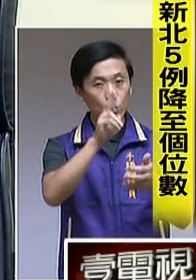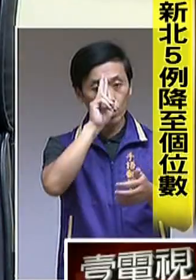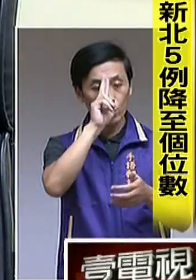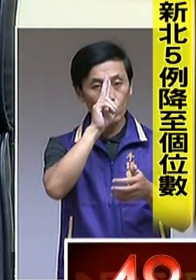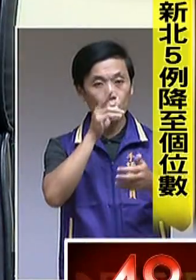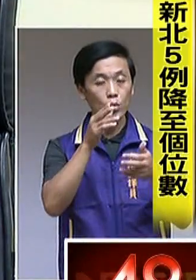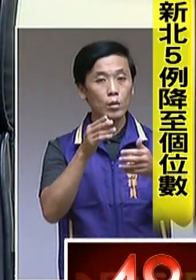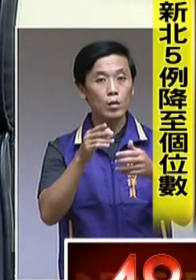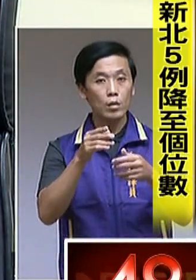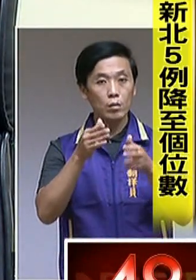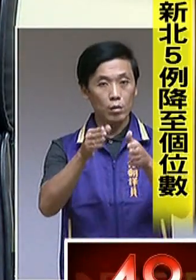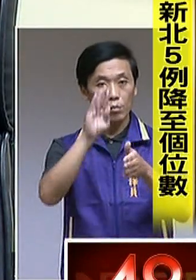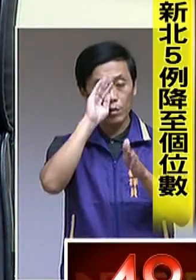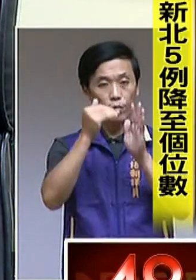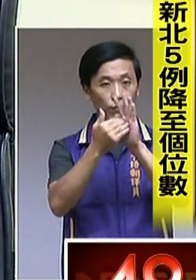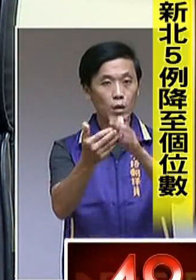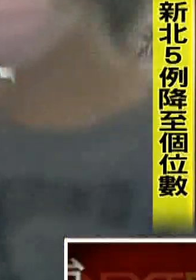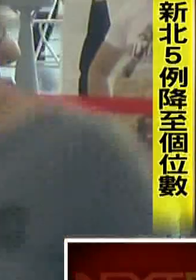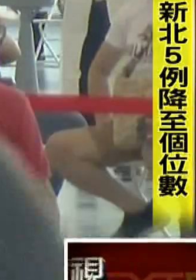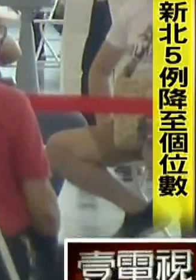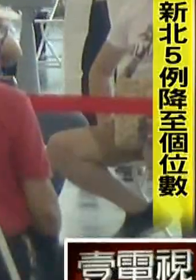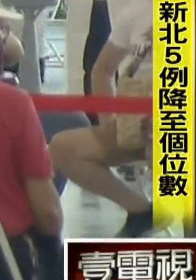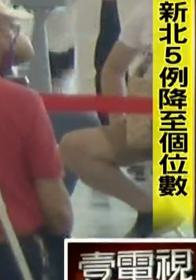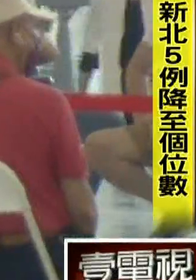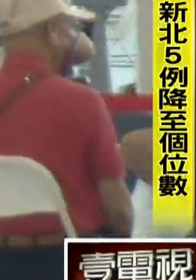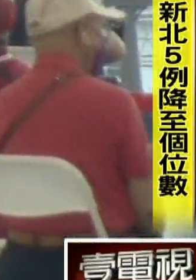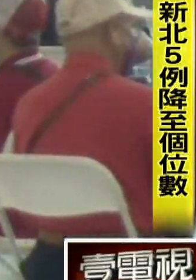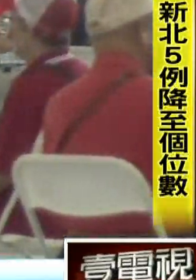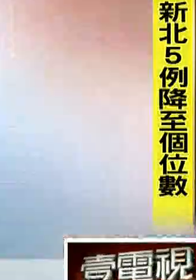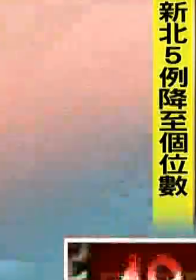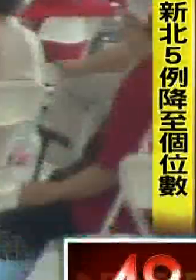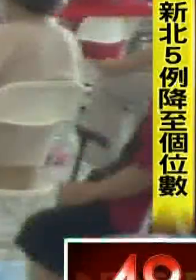归还到各个的疫苗库里面。 针对这样的假